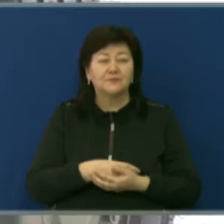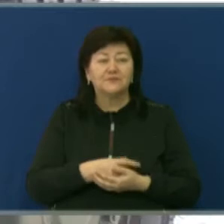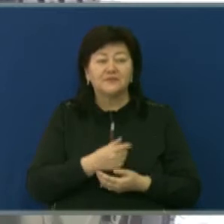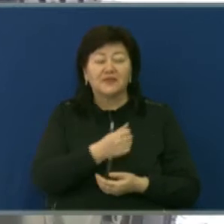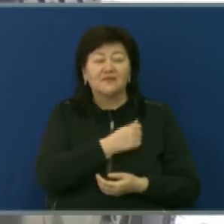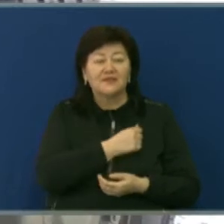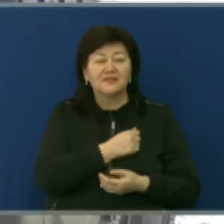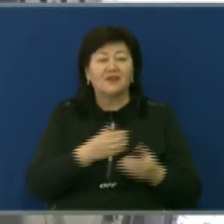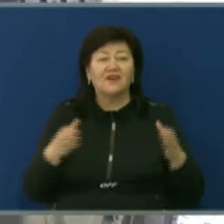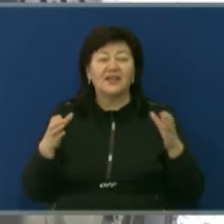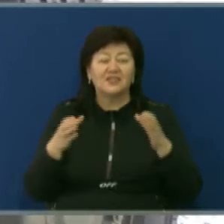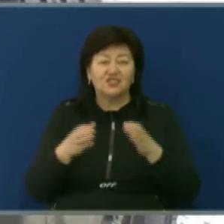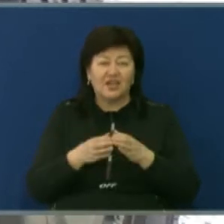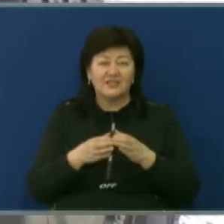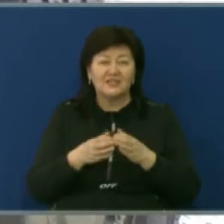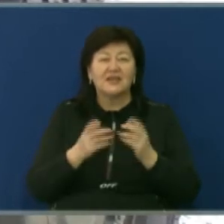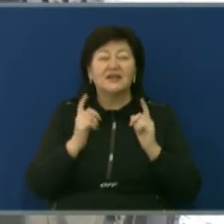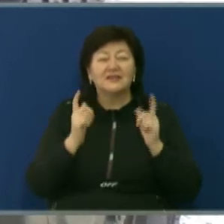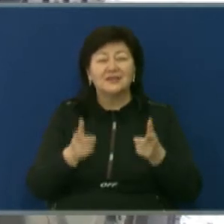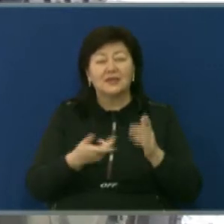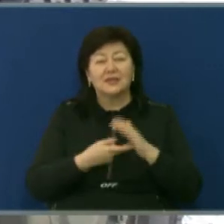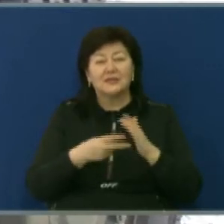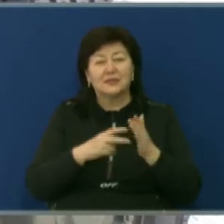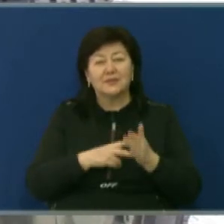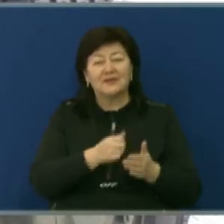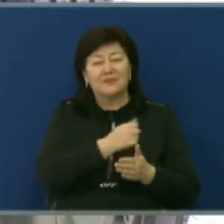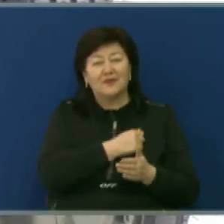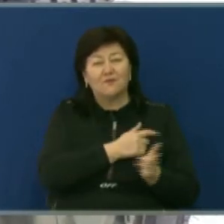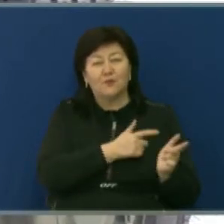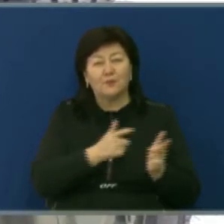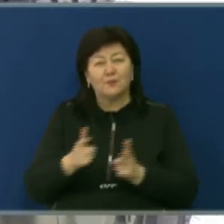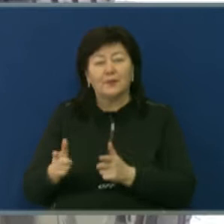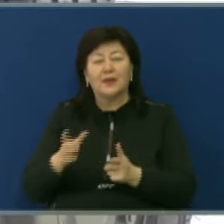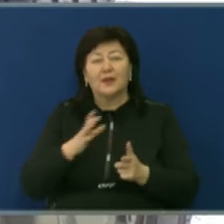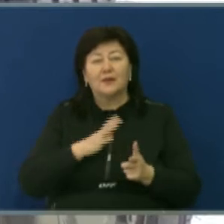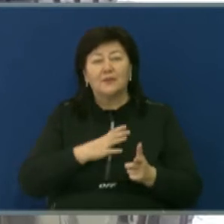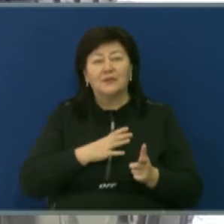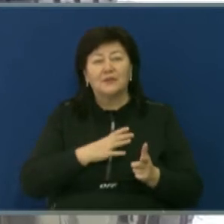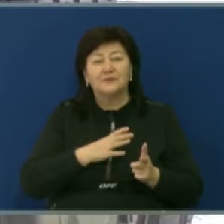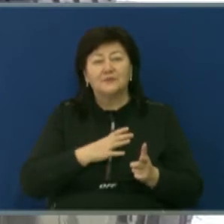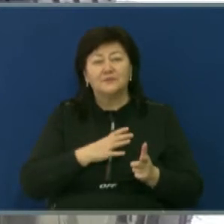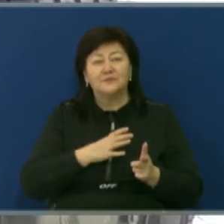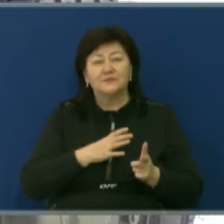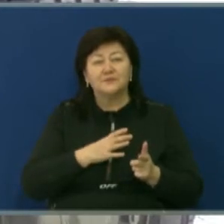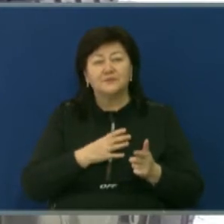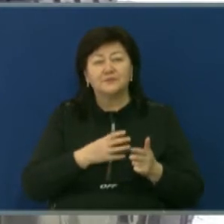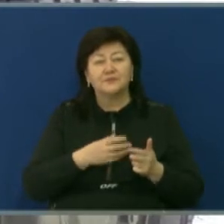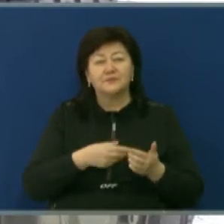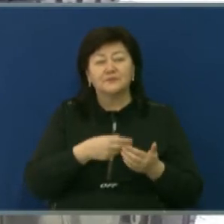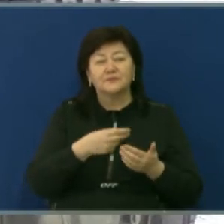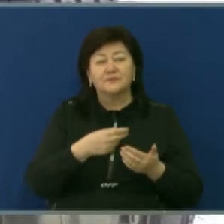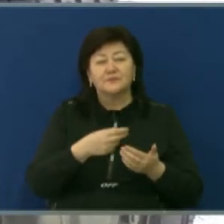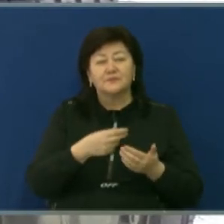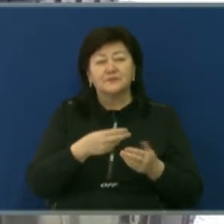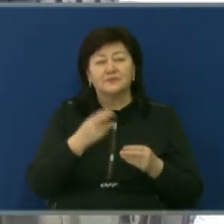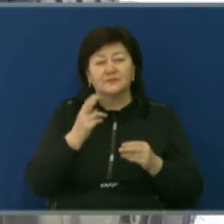части 28-738, согласно плану боевой подготовки, проводится слаживание взводов. Итогом слаживания